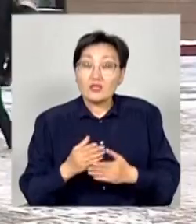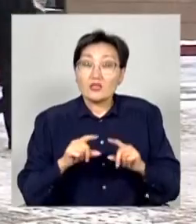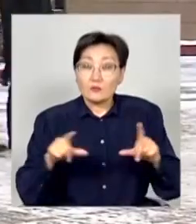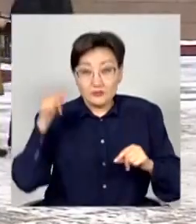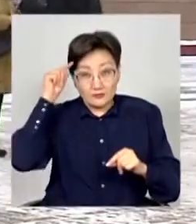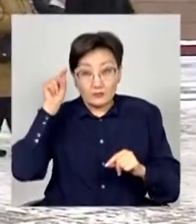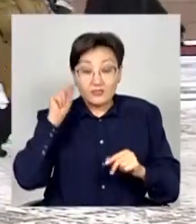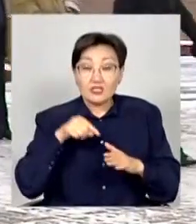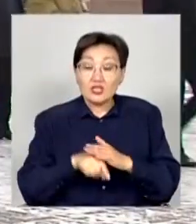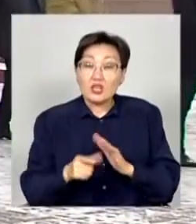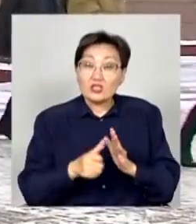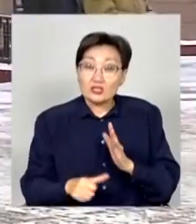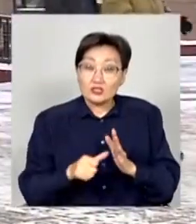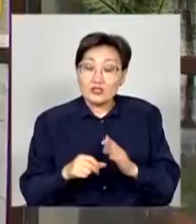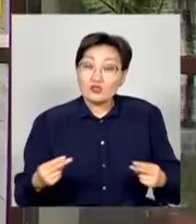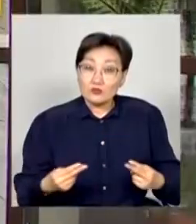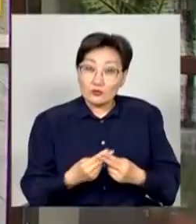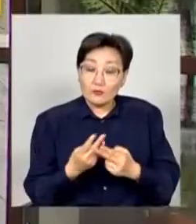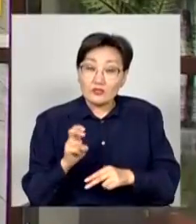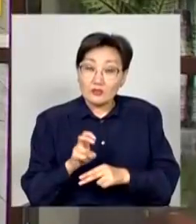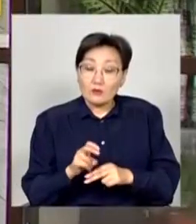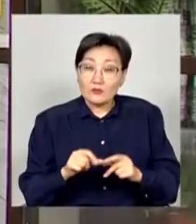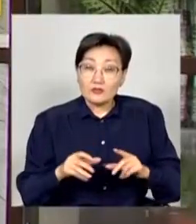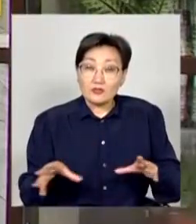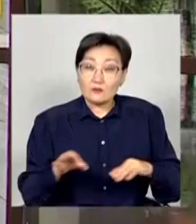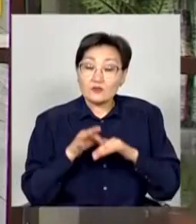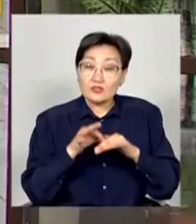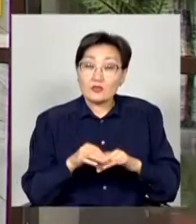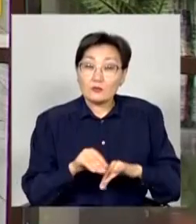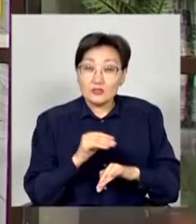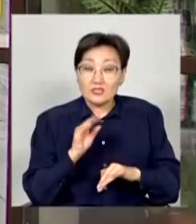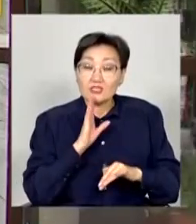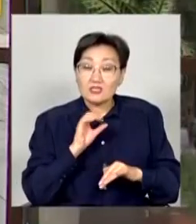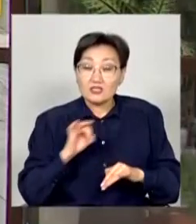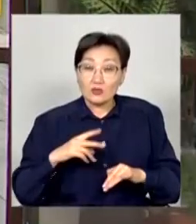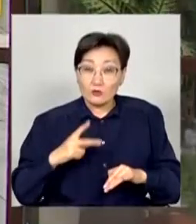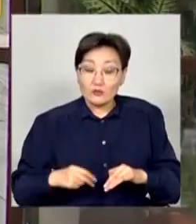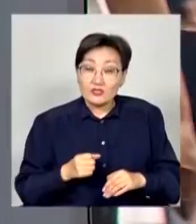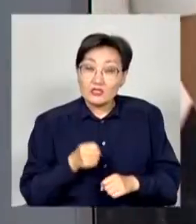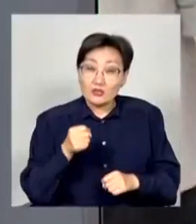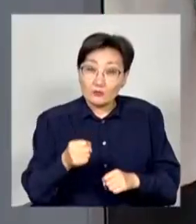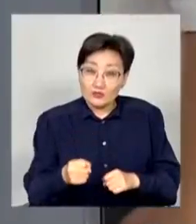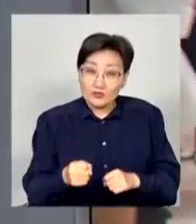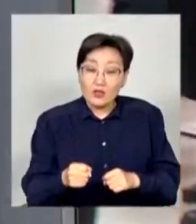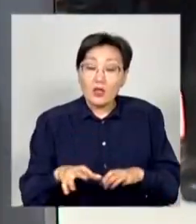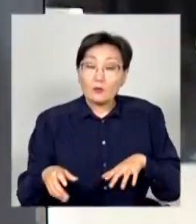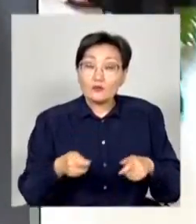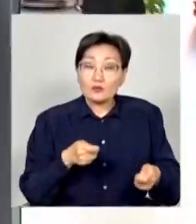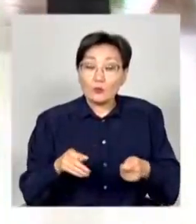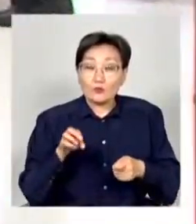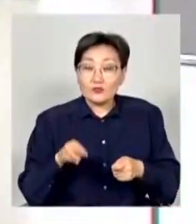школе-лицее номер 66 Астаны. Он пришел на участок в сопровождении супруги и дочери. Его выдвинули кандидатом в президенты